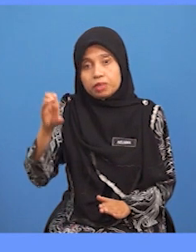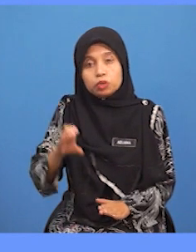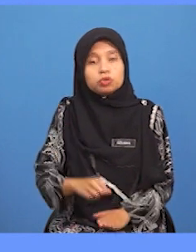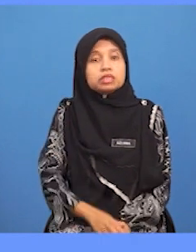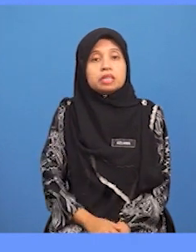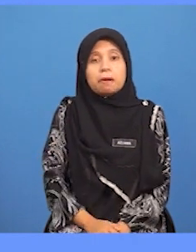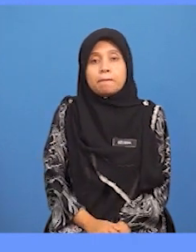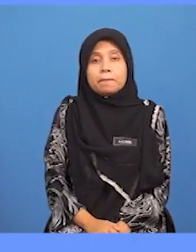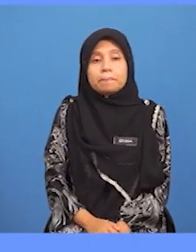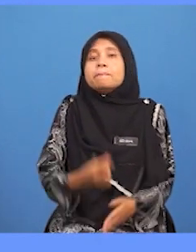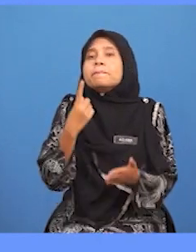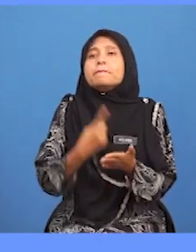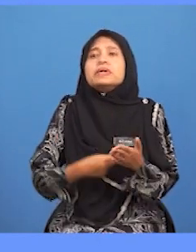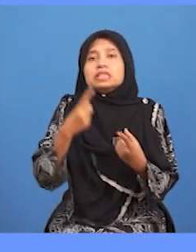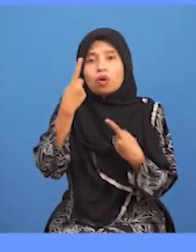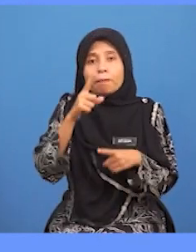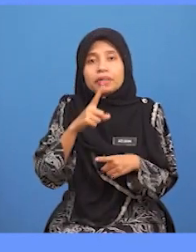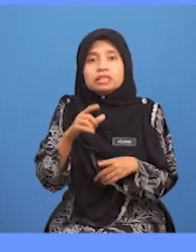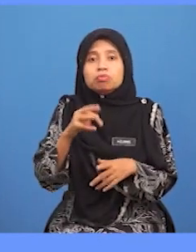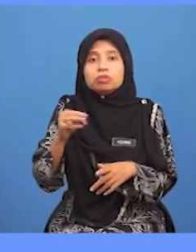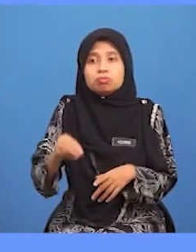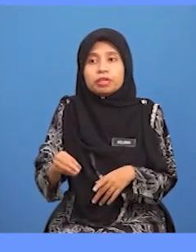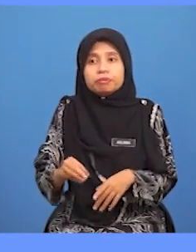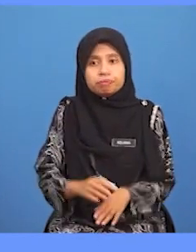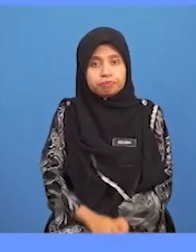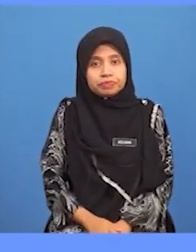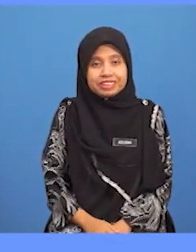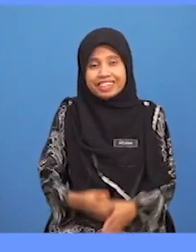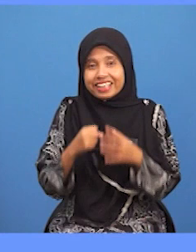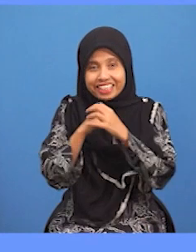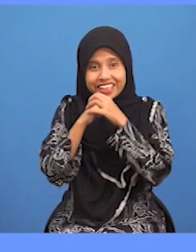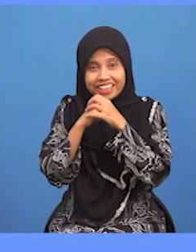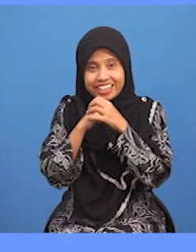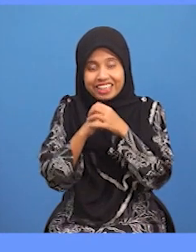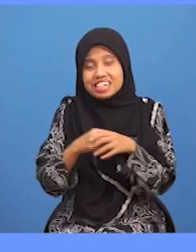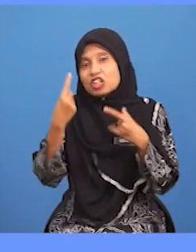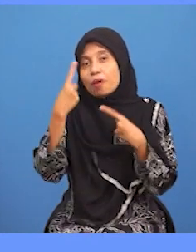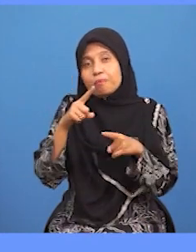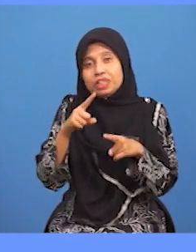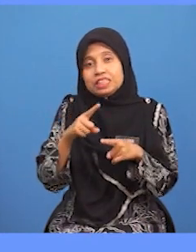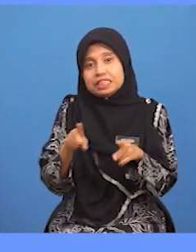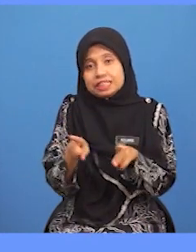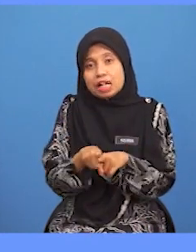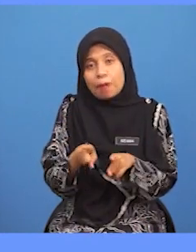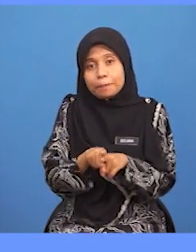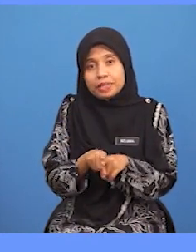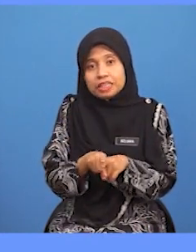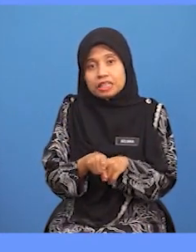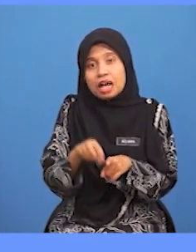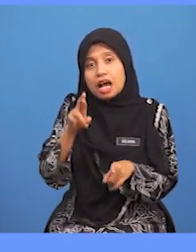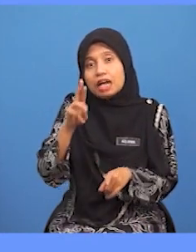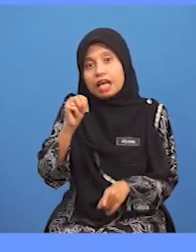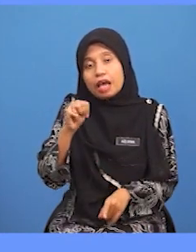RM30,660. Apakah jawapannya murid-murid? Tahniah! Jawapannya sama kan?